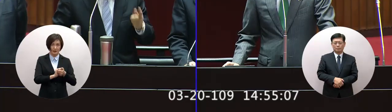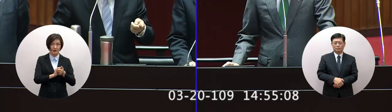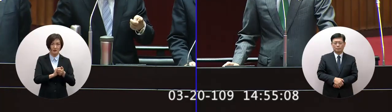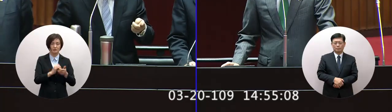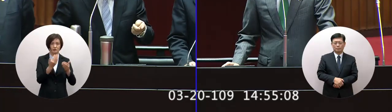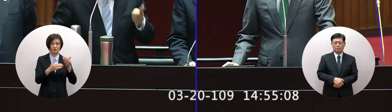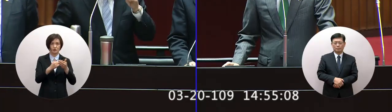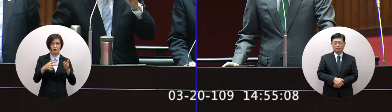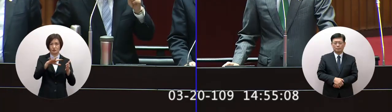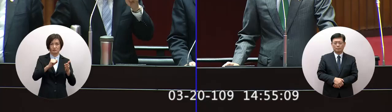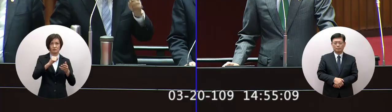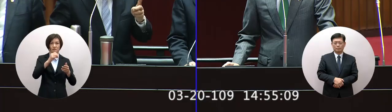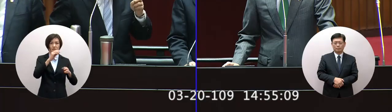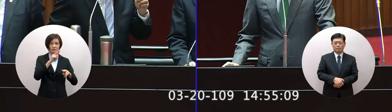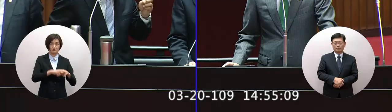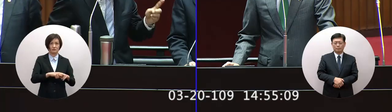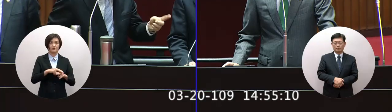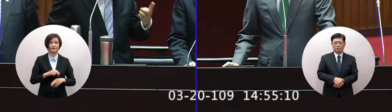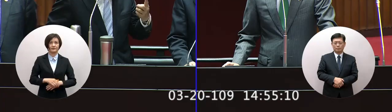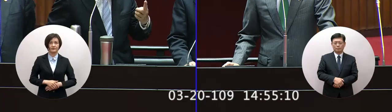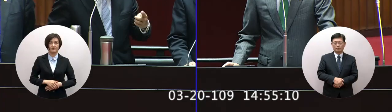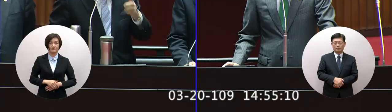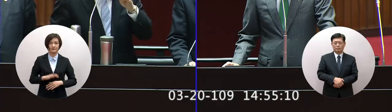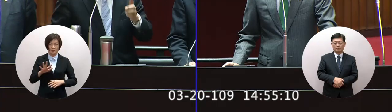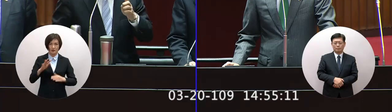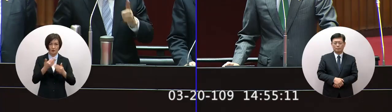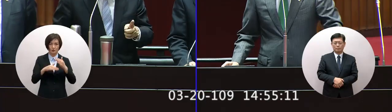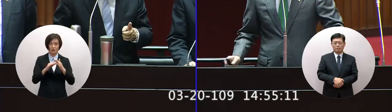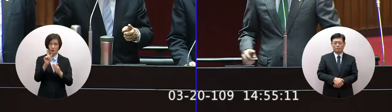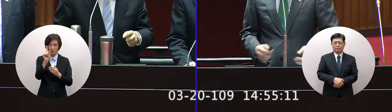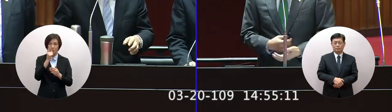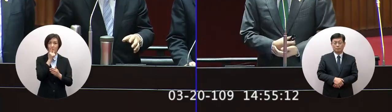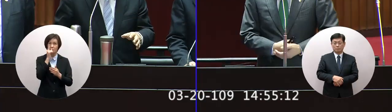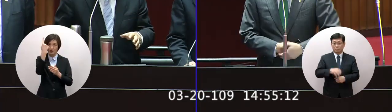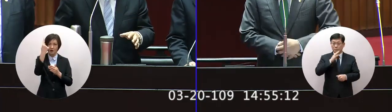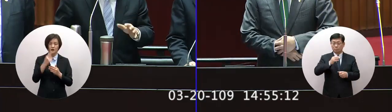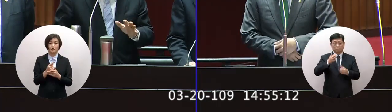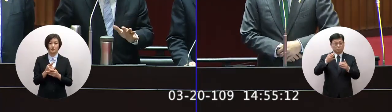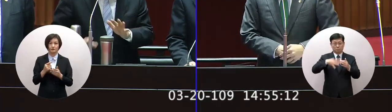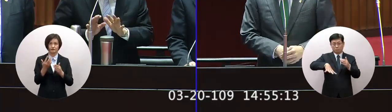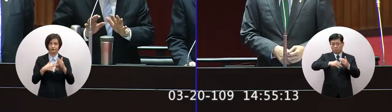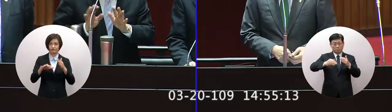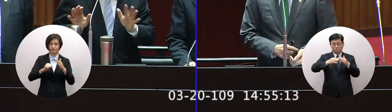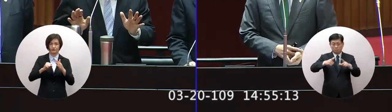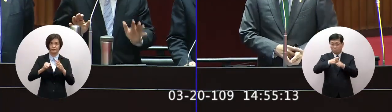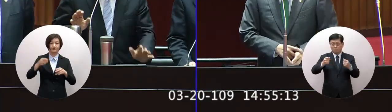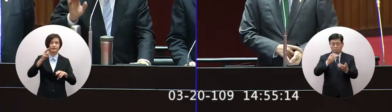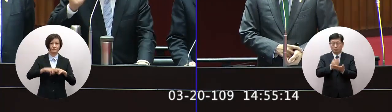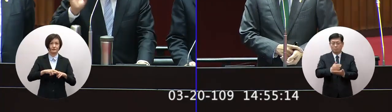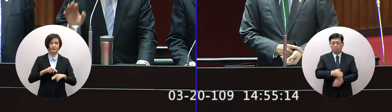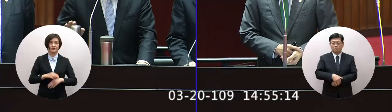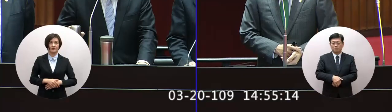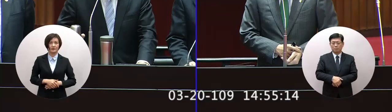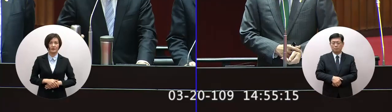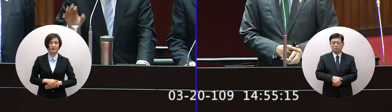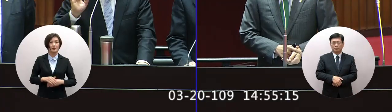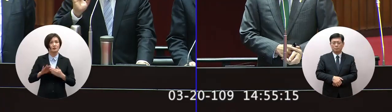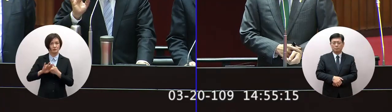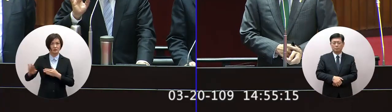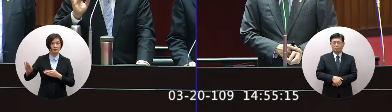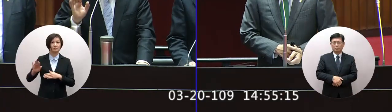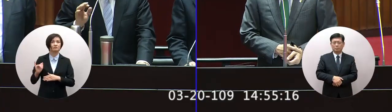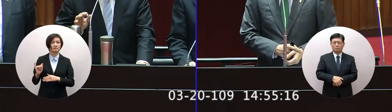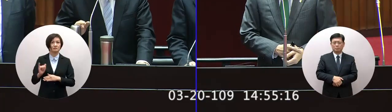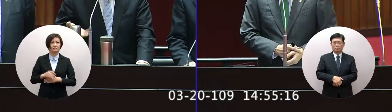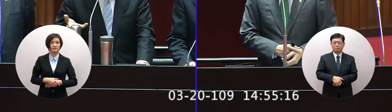范。那目前只有一个学校受到影响， 全班全校停课嘛， 其他其实说起来